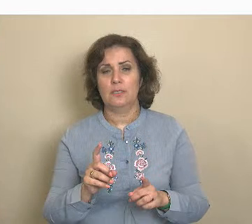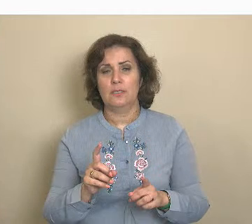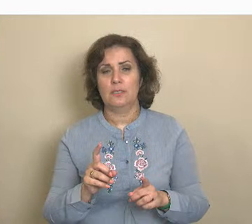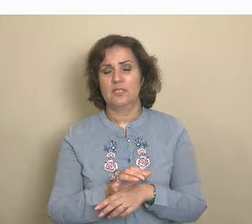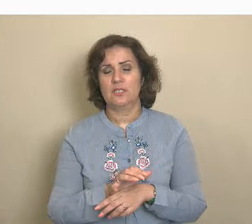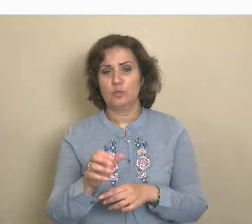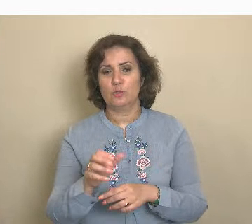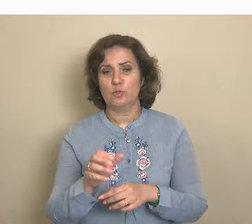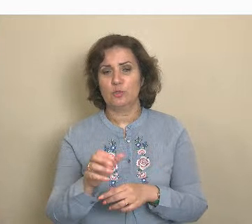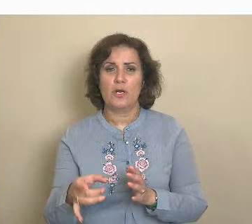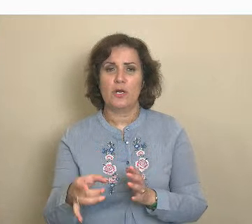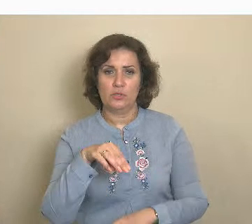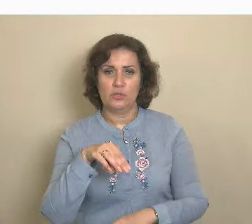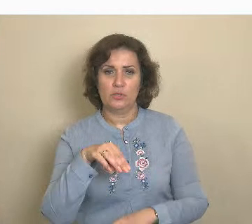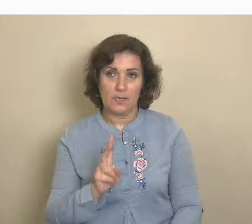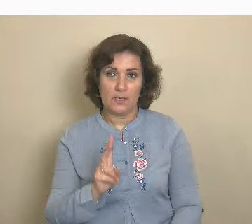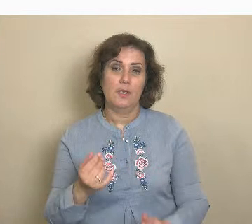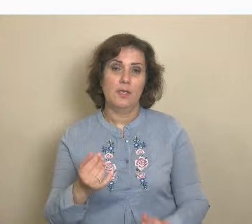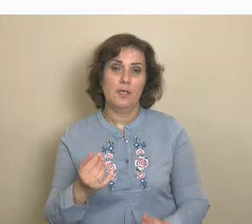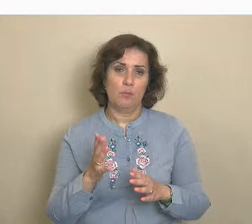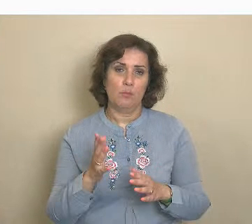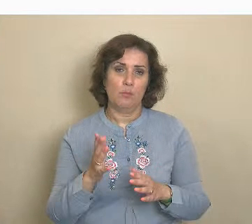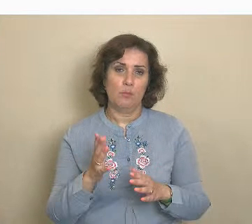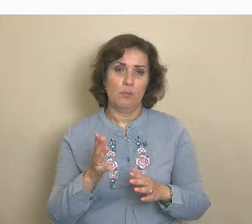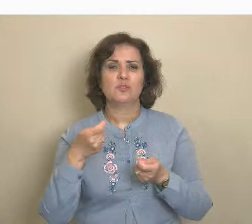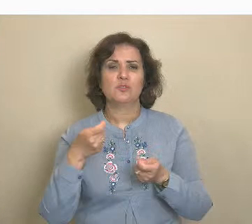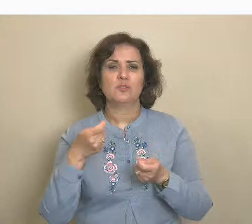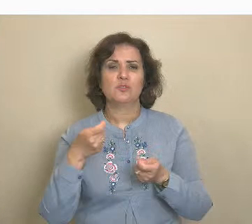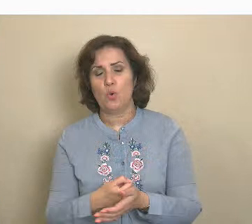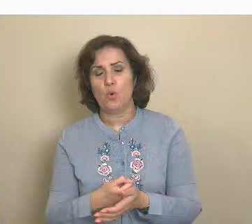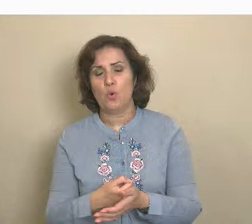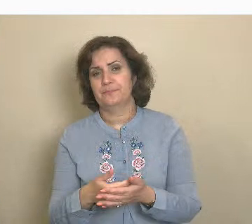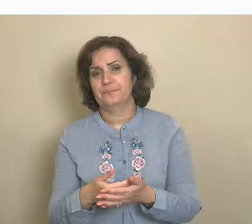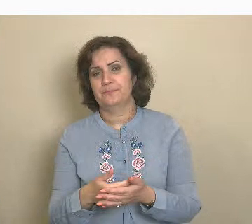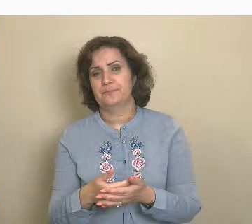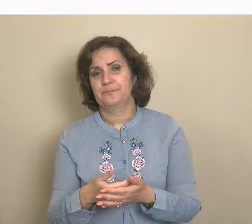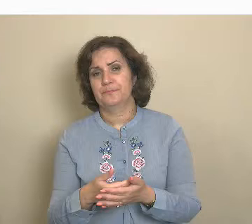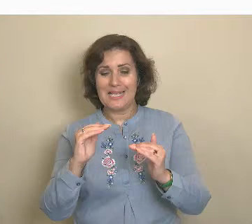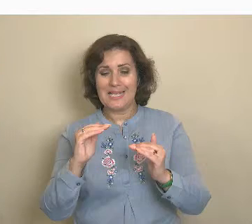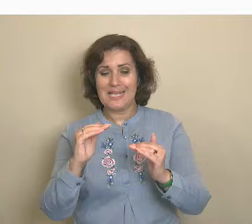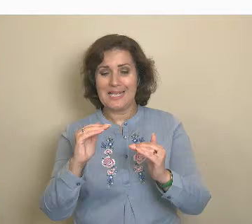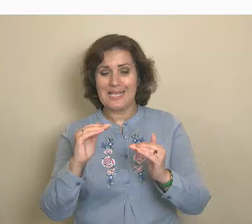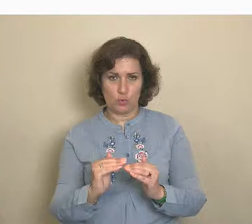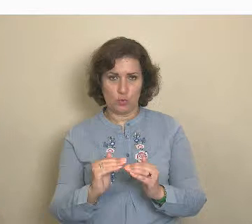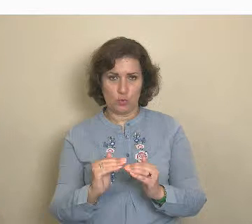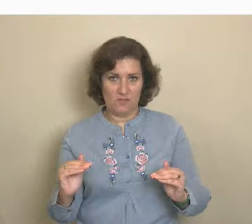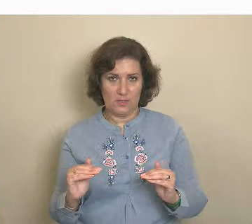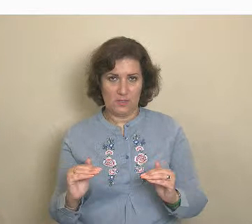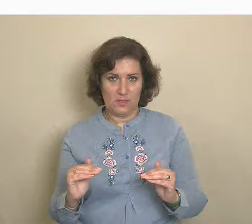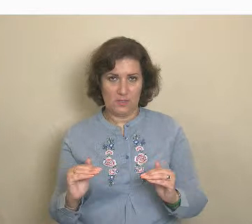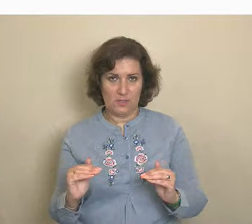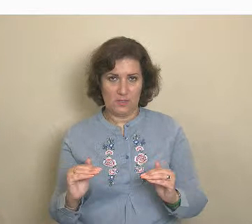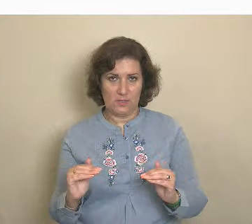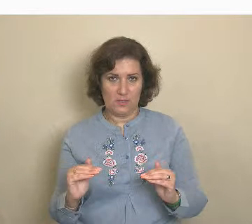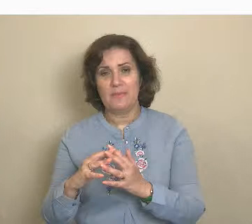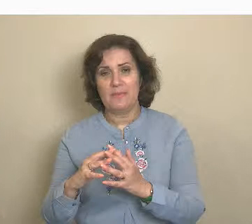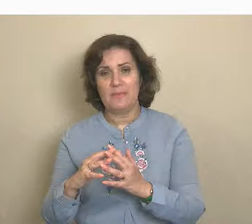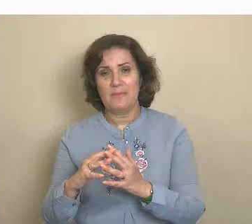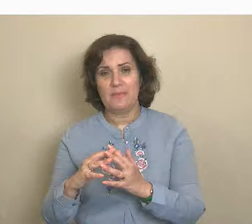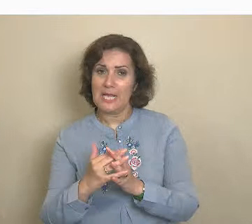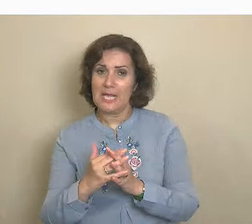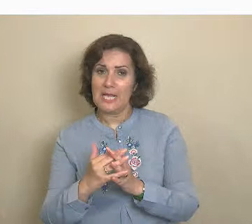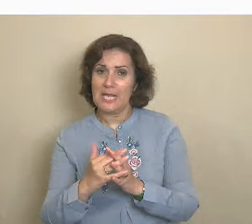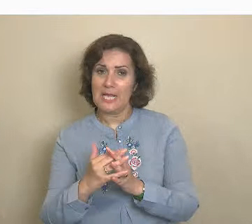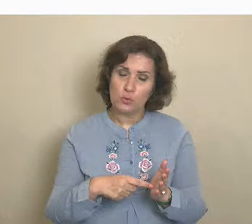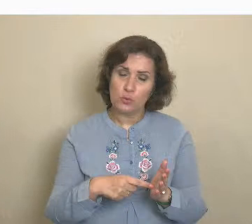до to the районної Oblast ТВК. Council Наразі вони were будуть transferred to транспортуватися Rayon до, скажімо, TEC. ТВК нижчого рівня, So сільської, that's lower level anyways.